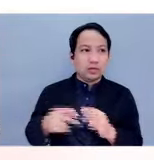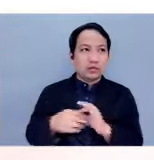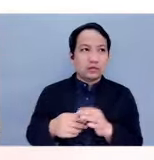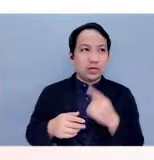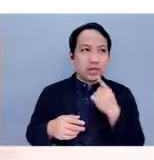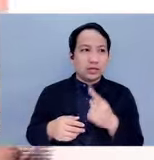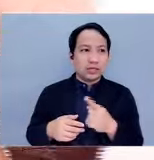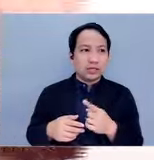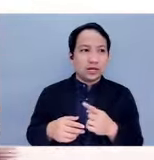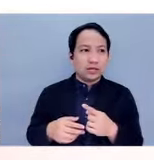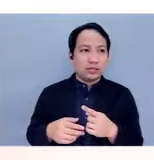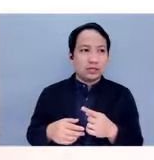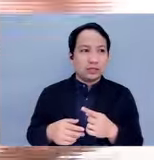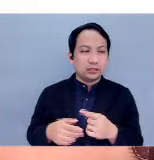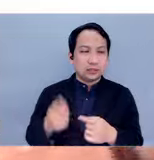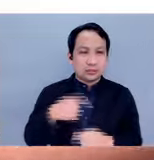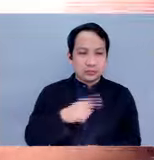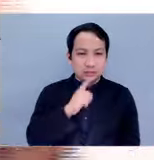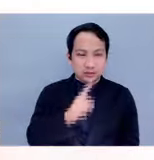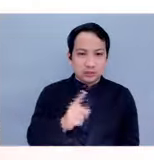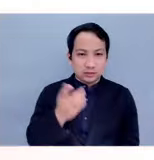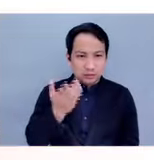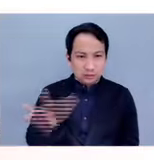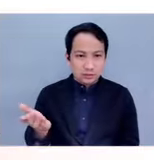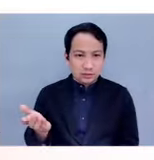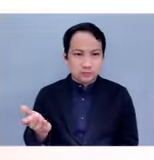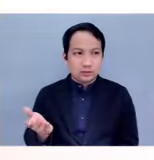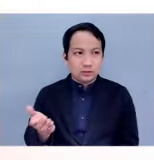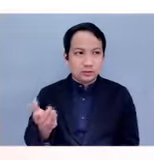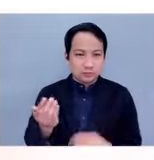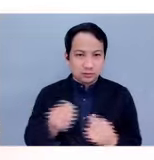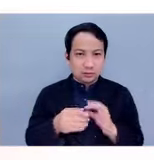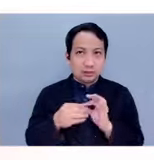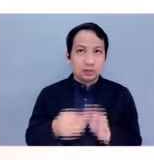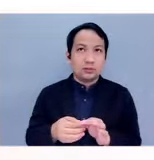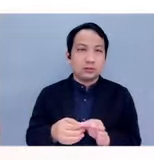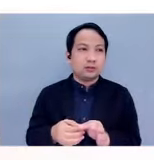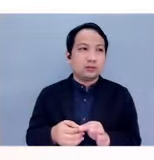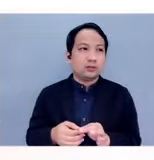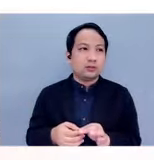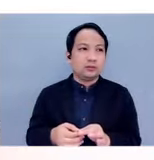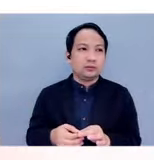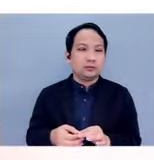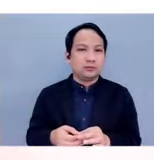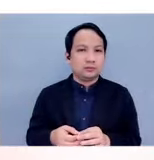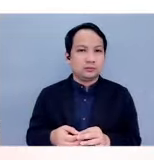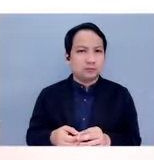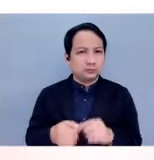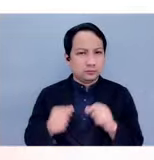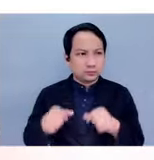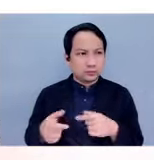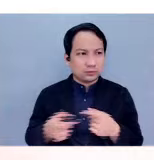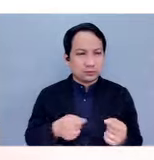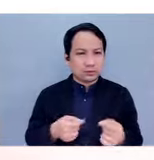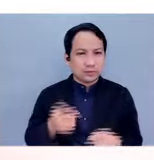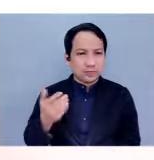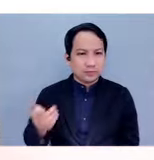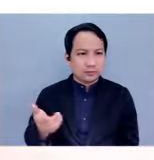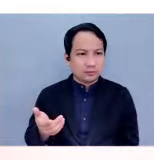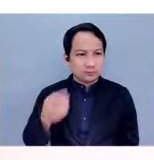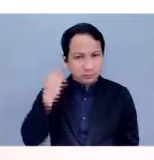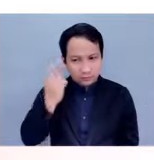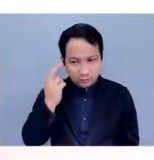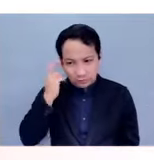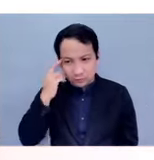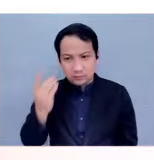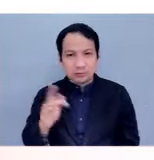pwedeng pagsabi, wala. Wala, ako gagawin ko lang at yung makakatanggap. Gagawin ko pa ba? Parang may dahilan pa ba kung gagawin ko? Wala